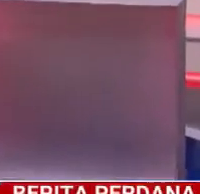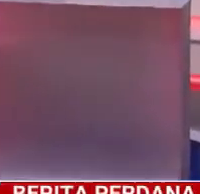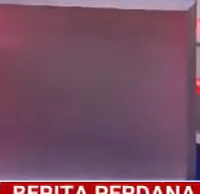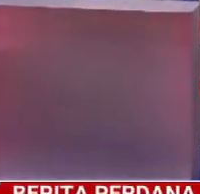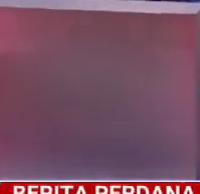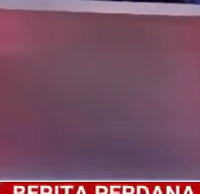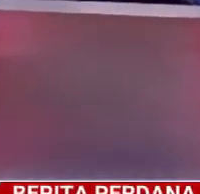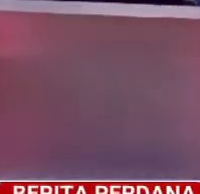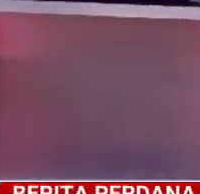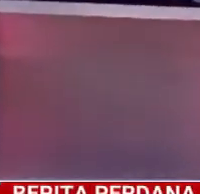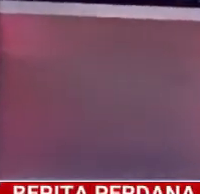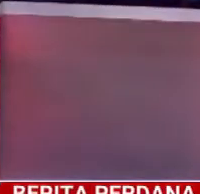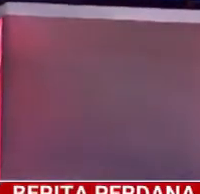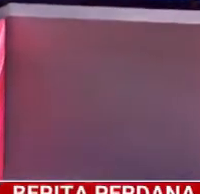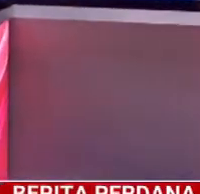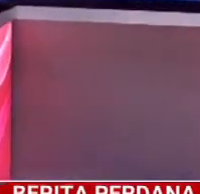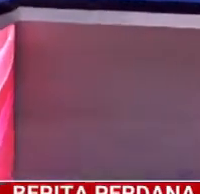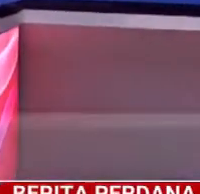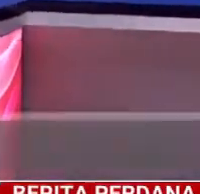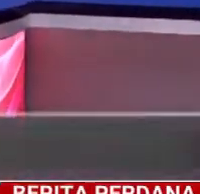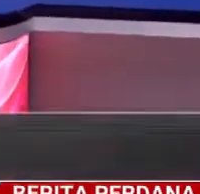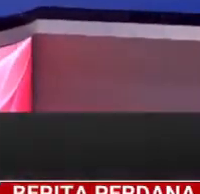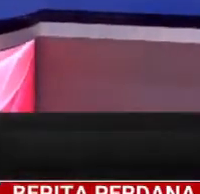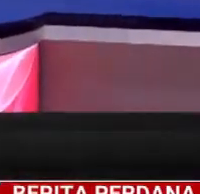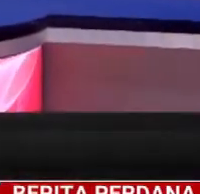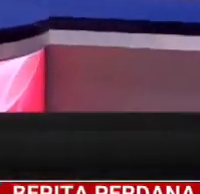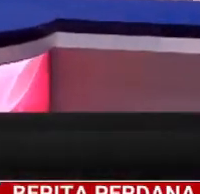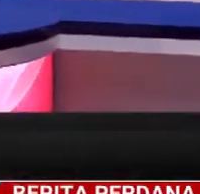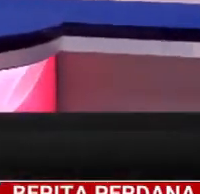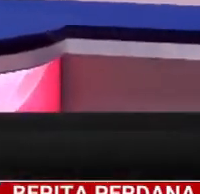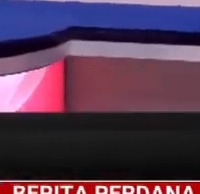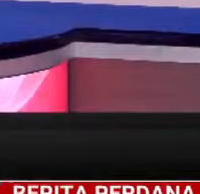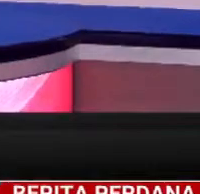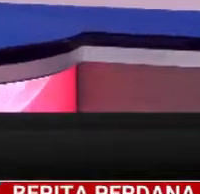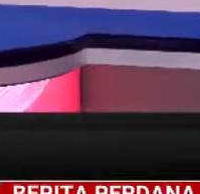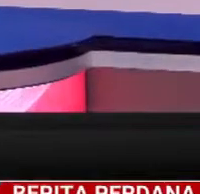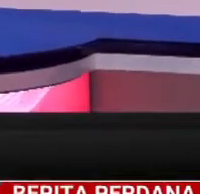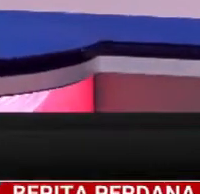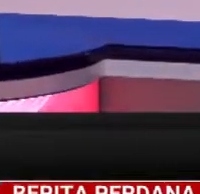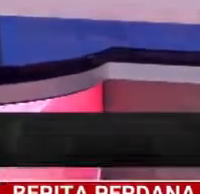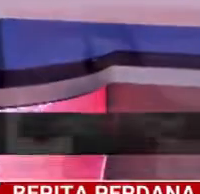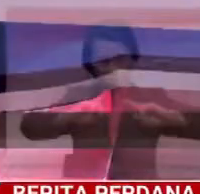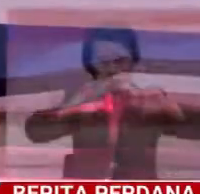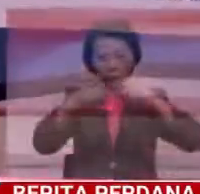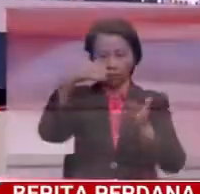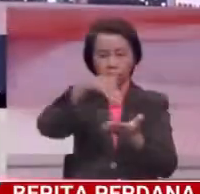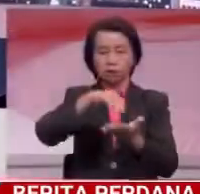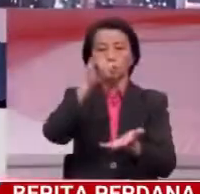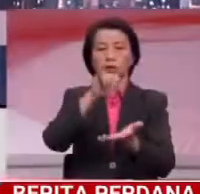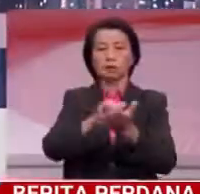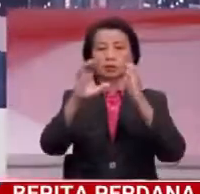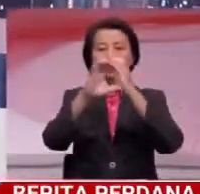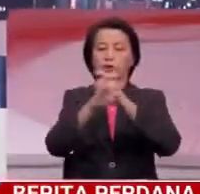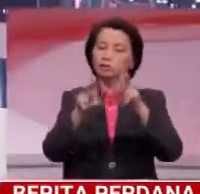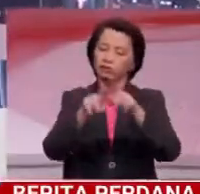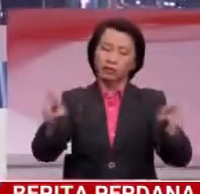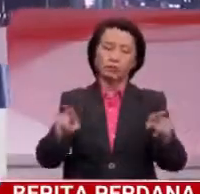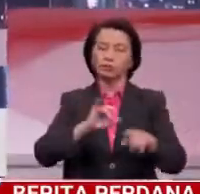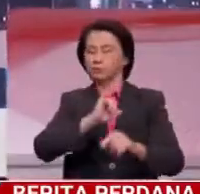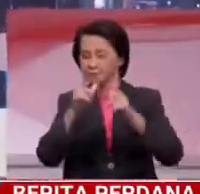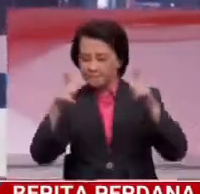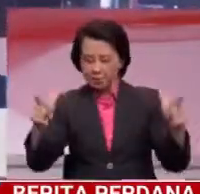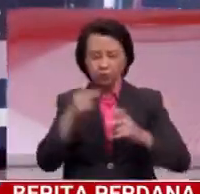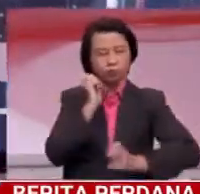menguruskan semula ekonomi negara yang terjejas akibat COVID-19 supaya rancak semula merupakan cabaran yang sama besar